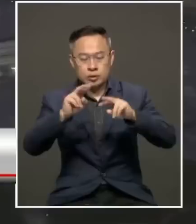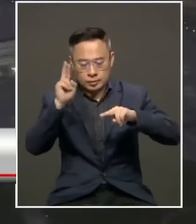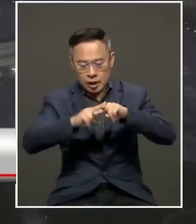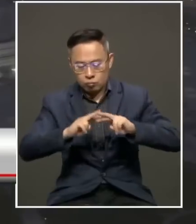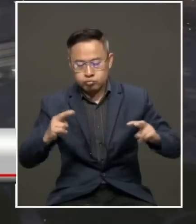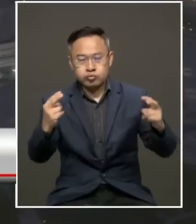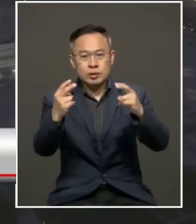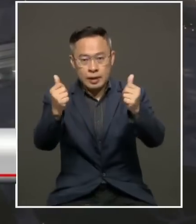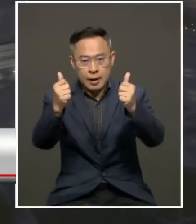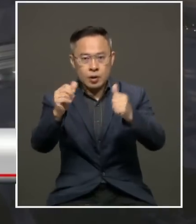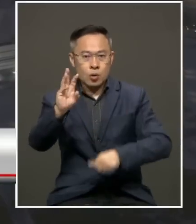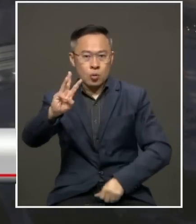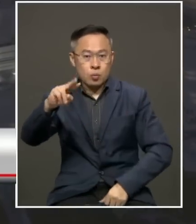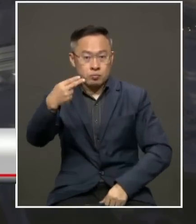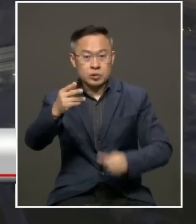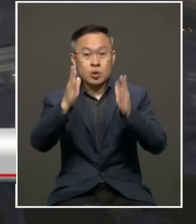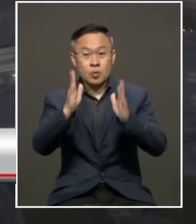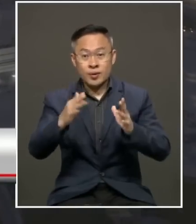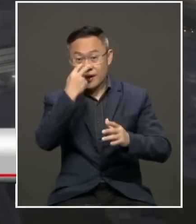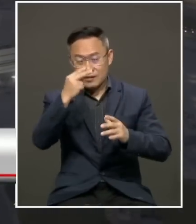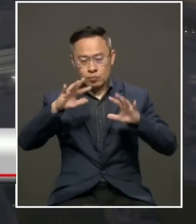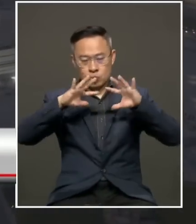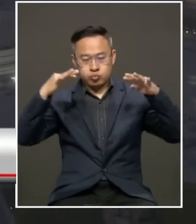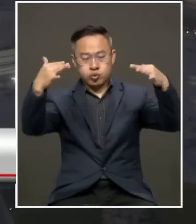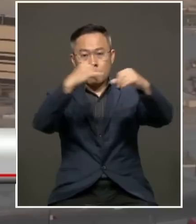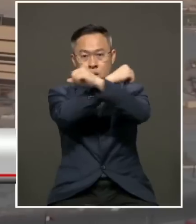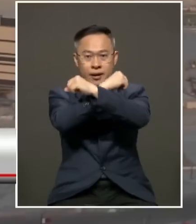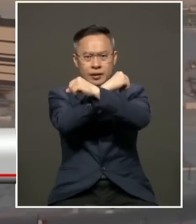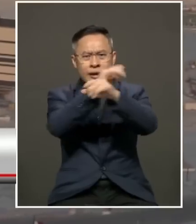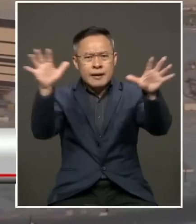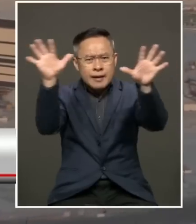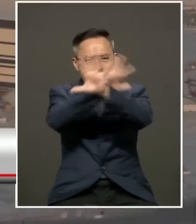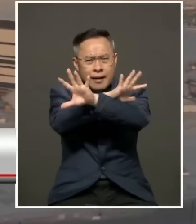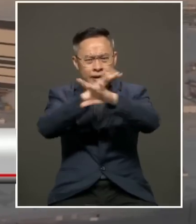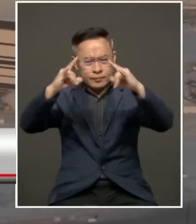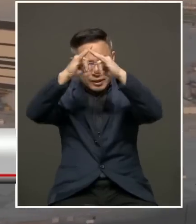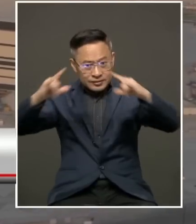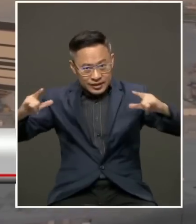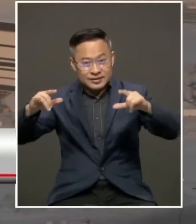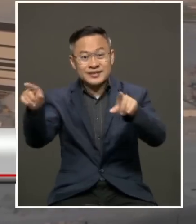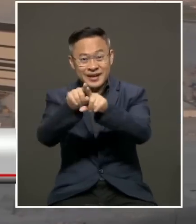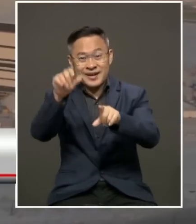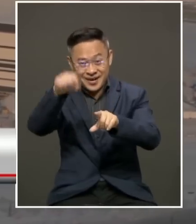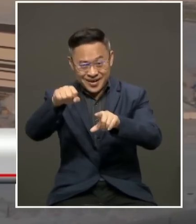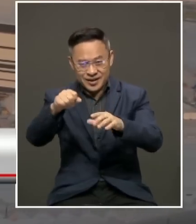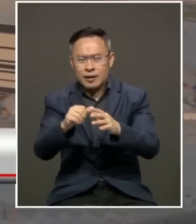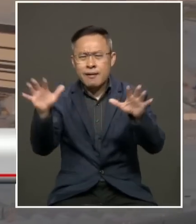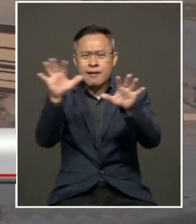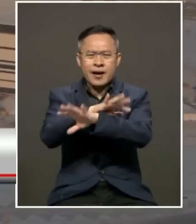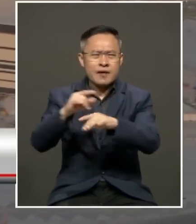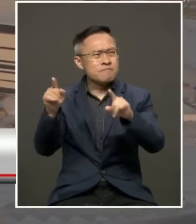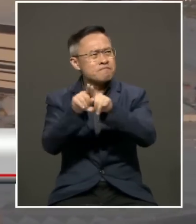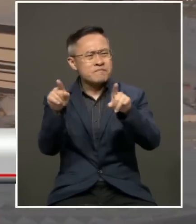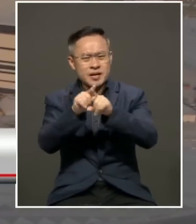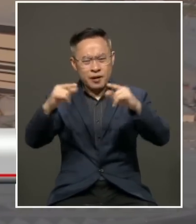เฉพาะตัวด้วยโครงสร้างเต็นท์ขนาดยักษ์เห็นมั้ยฮะคือมันเหมือนเต็นท์ที่ครอบคลุมทั้งสนามกีฬาเนี่ยเห็นมั้ยไป